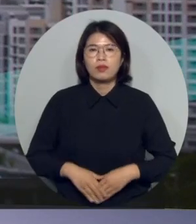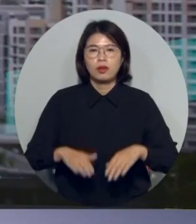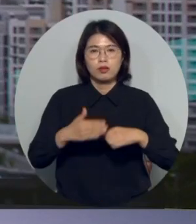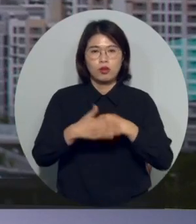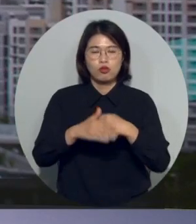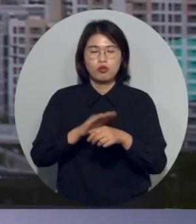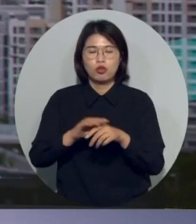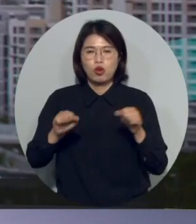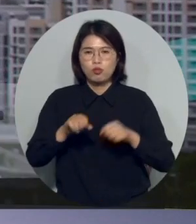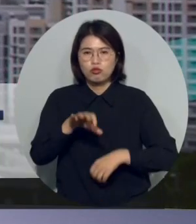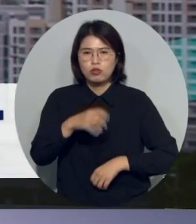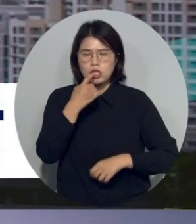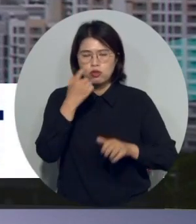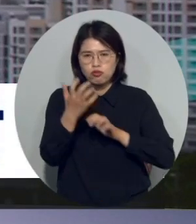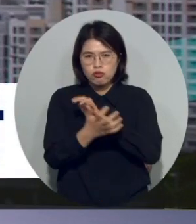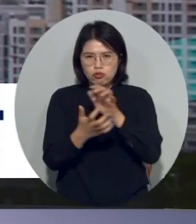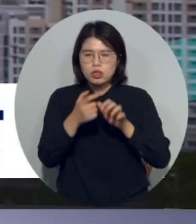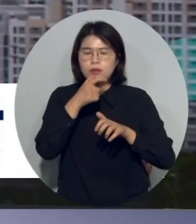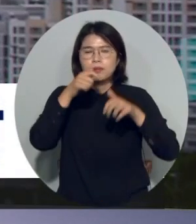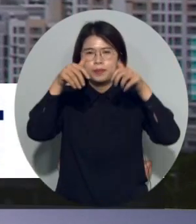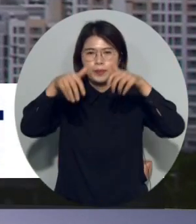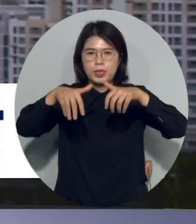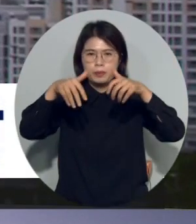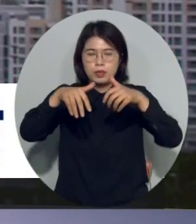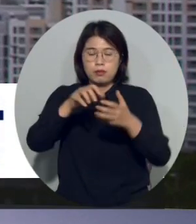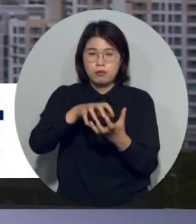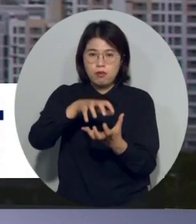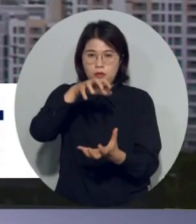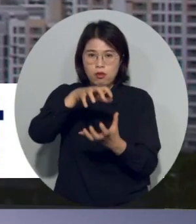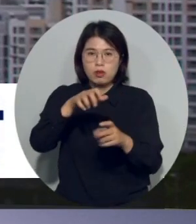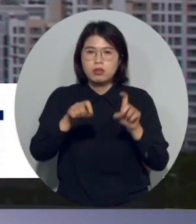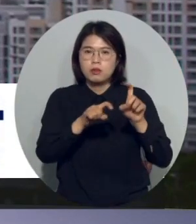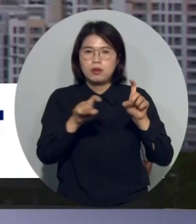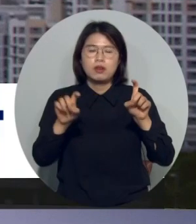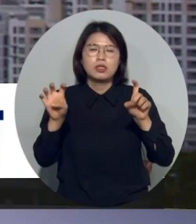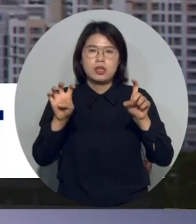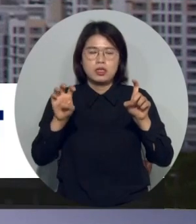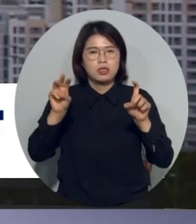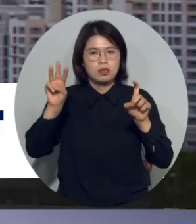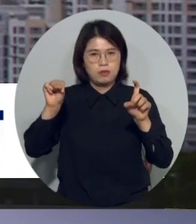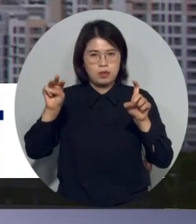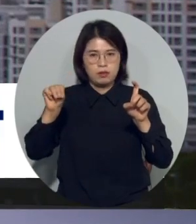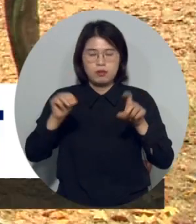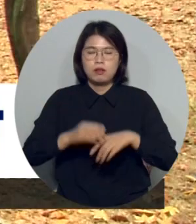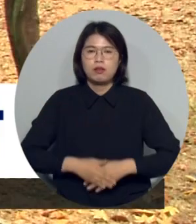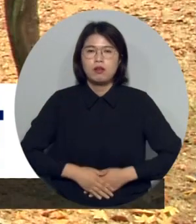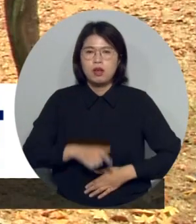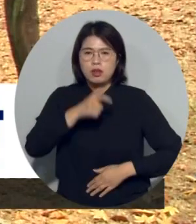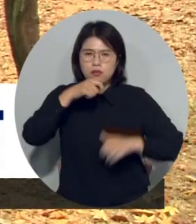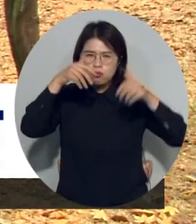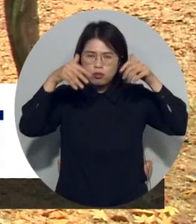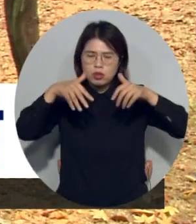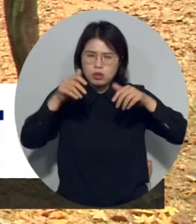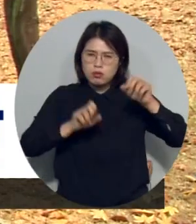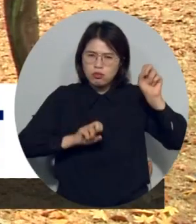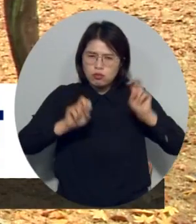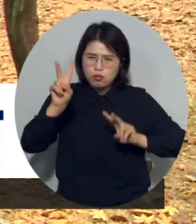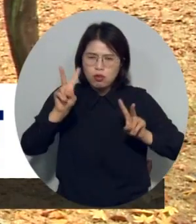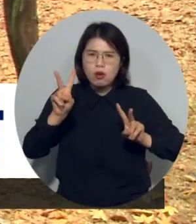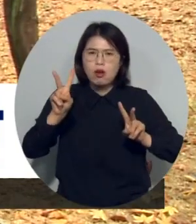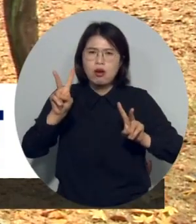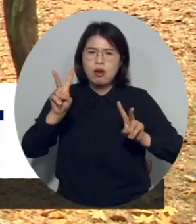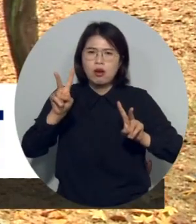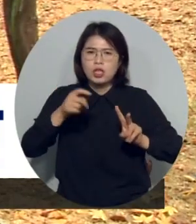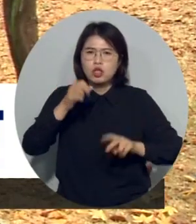대구와 경북 지역은 흐리고 비가 내리겠습니다. 예상 강수량은 10에서 40mm입니다. 비와 함께 천둥, 번개가 치거나